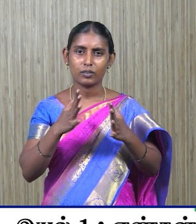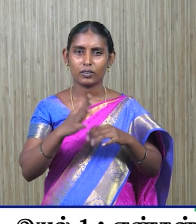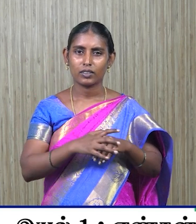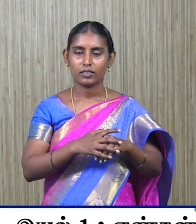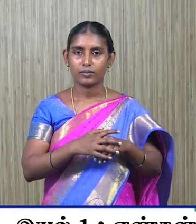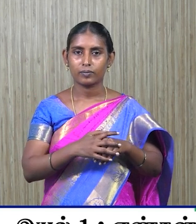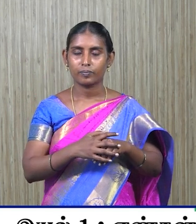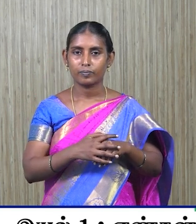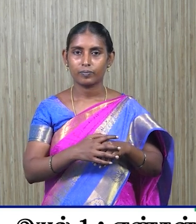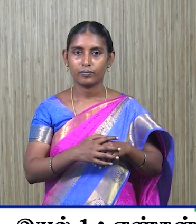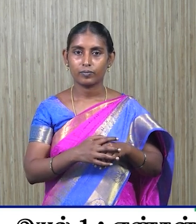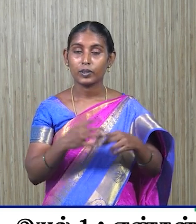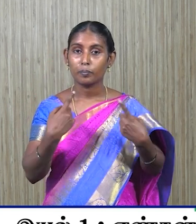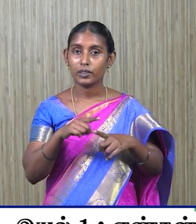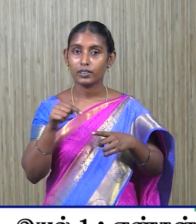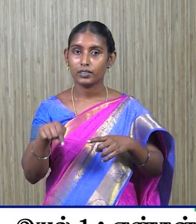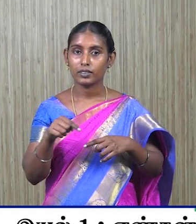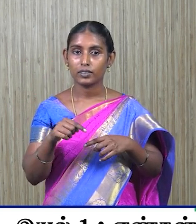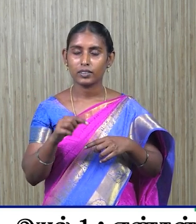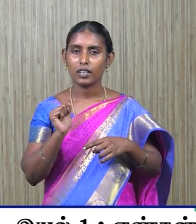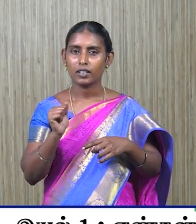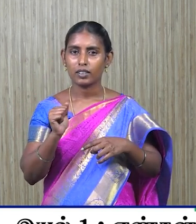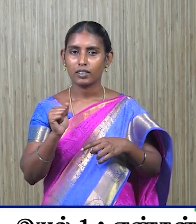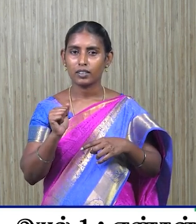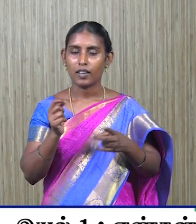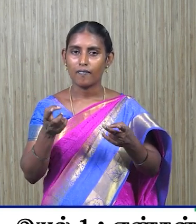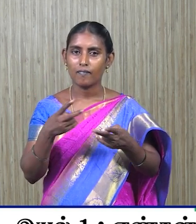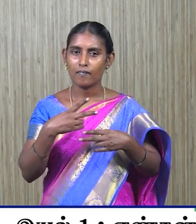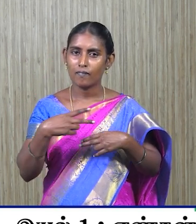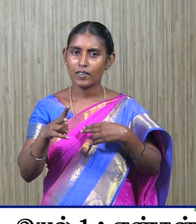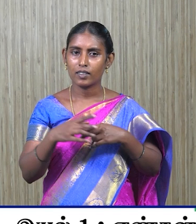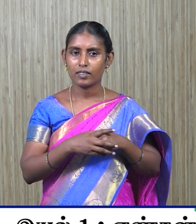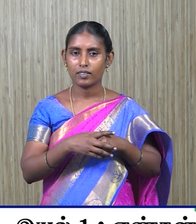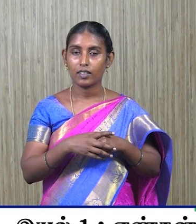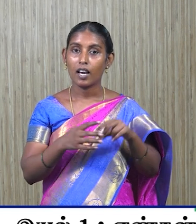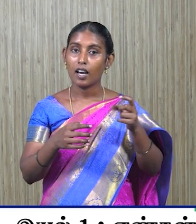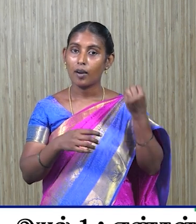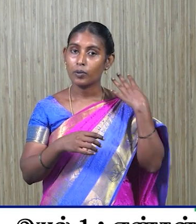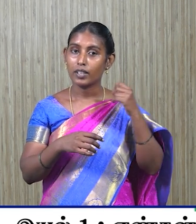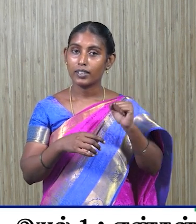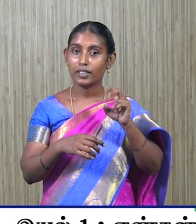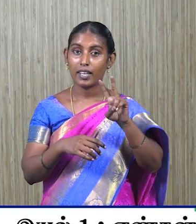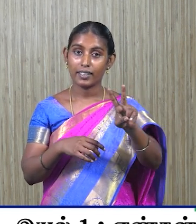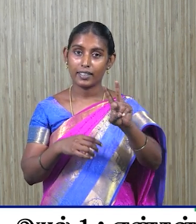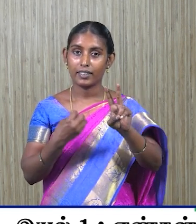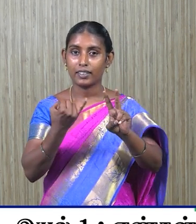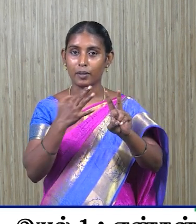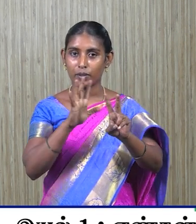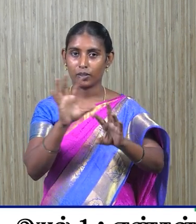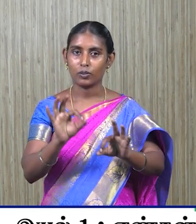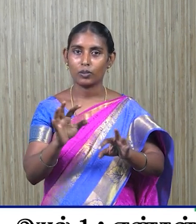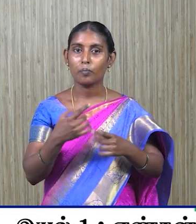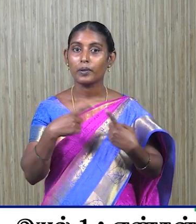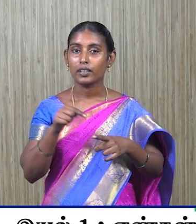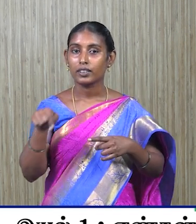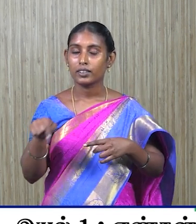இது கூட்டலின் சேர்ப்பு பண்பு. ஆனால் அங்கும் இங்கும் இன்னும் சற்று வேறுபடுகின்றது. அங்கு 2 எண்களை மட்டும் எடுத்துக்கொண்டு நாம் அந்த பண்பை சரிபார்த்தோம்.